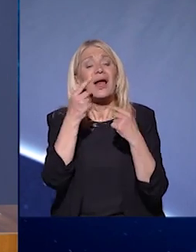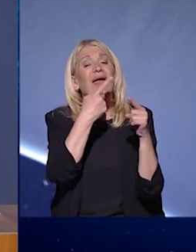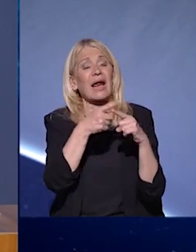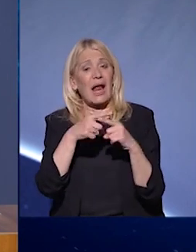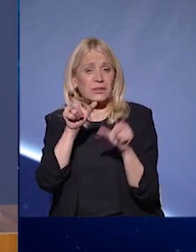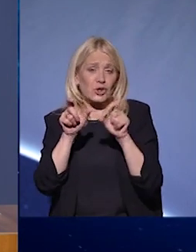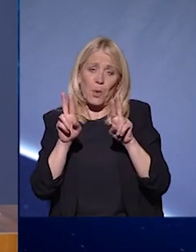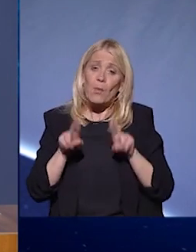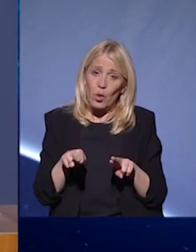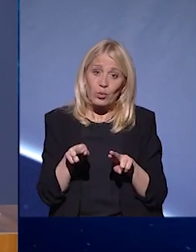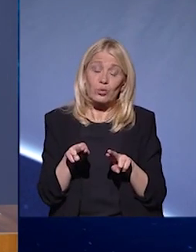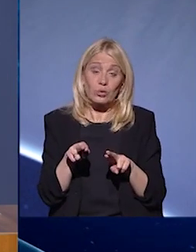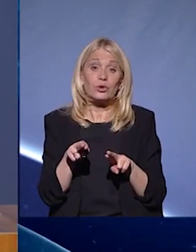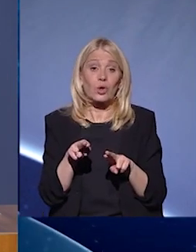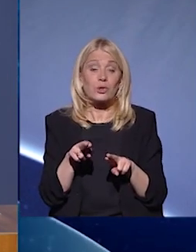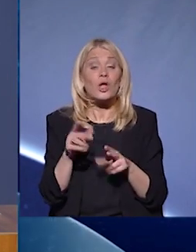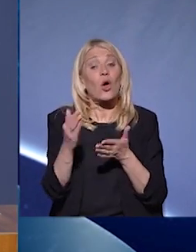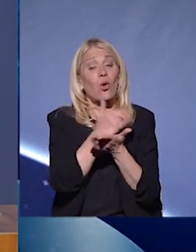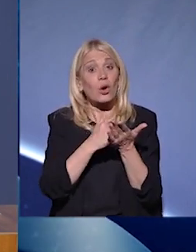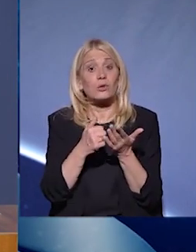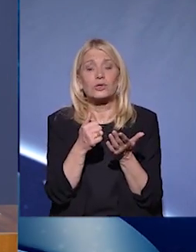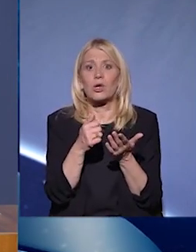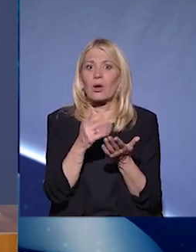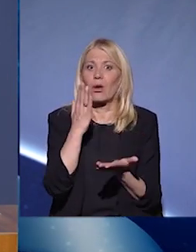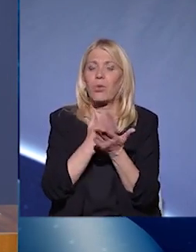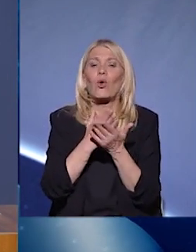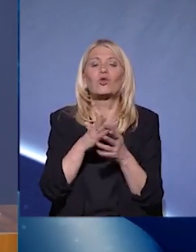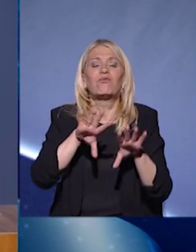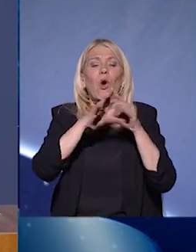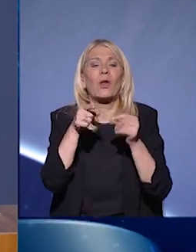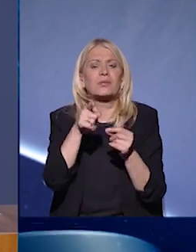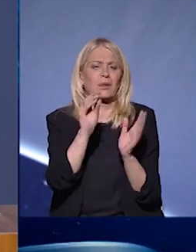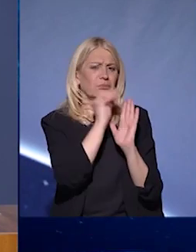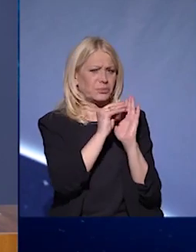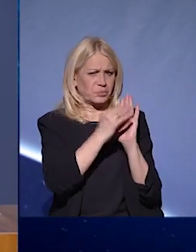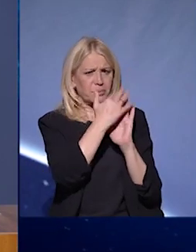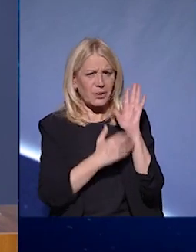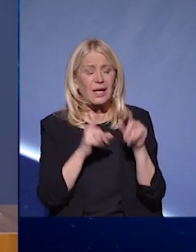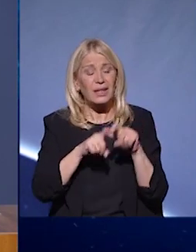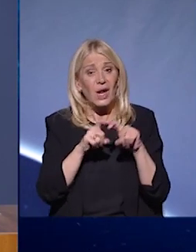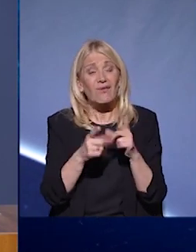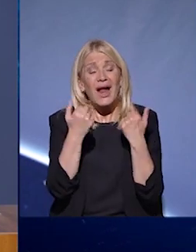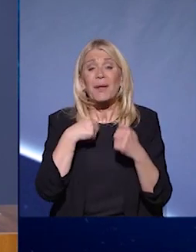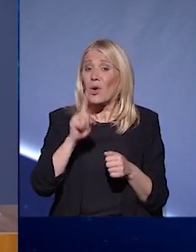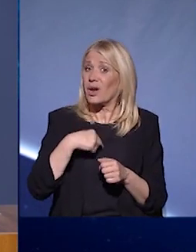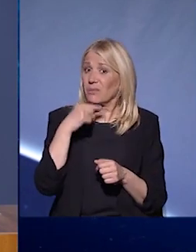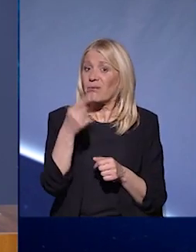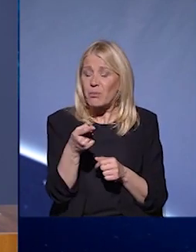različite mogućnosti korišćeni, pogotovo u oblasti tih administrativnih delova. Međutim, moram da vam kažem,